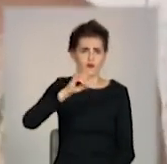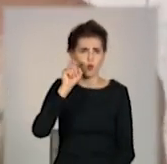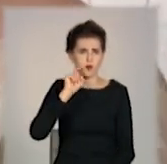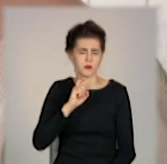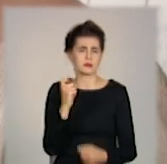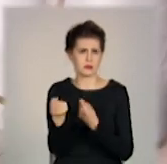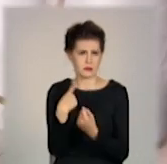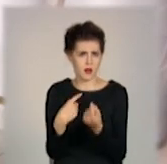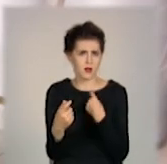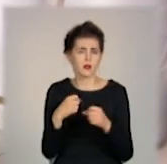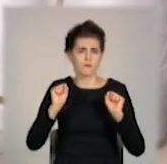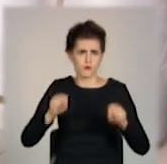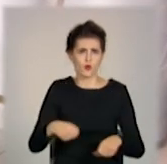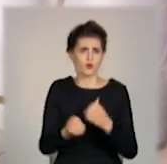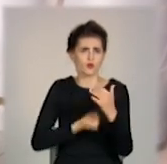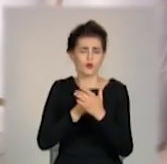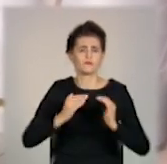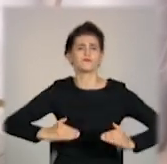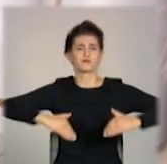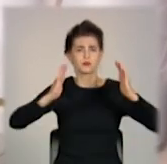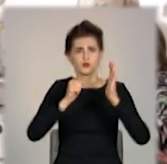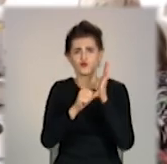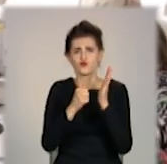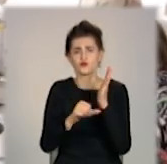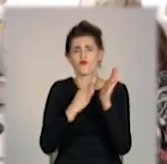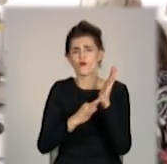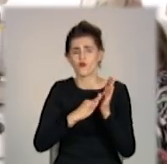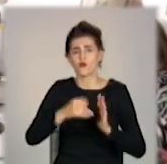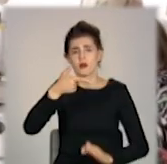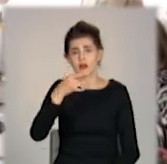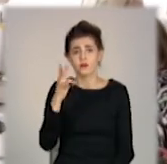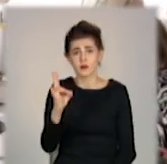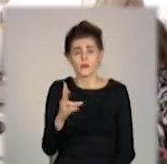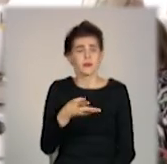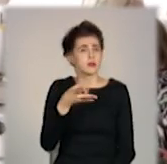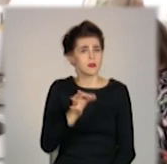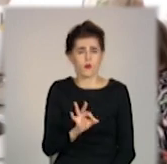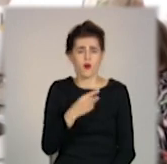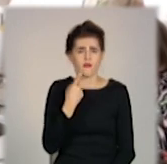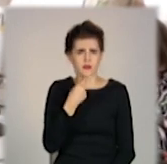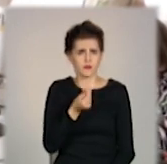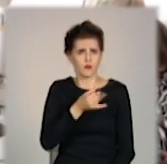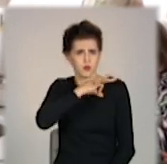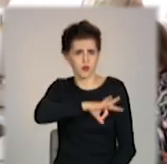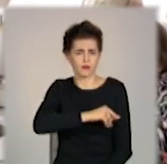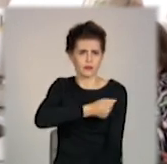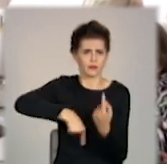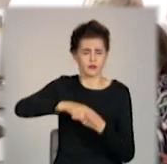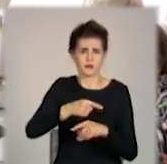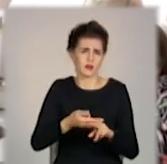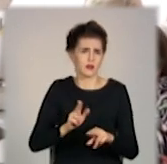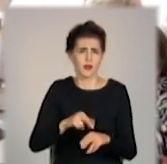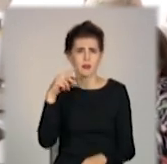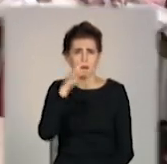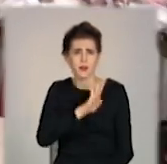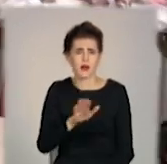було зависити її до 60-80 гривень. Ну, це наживатися на чому-то горі, це, ну,